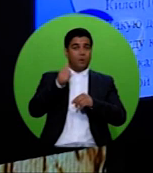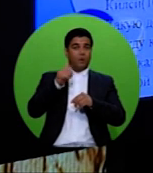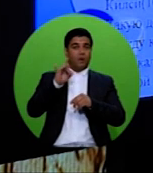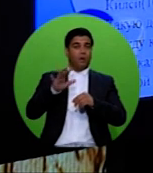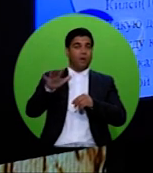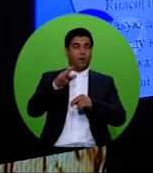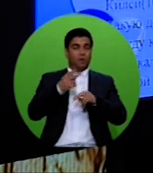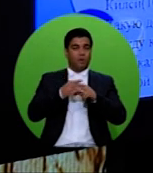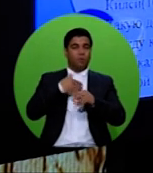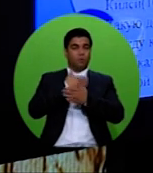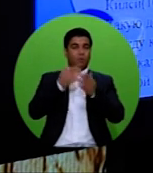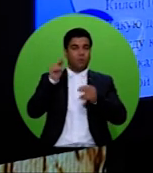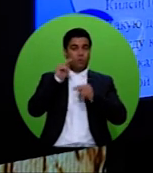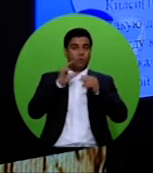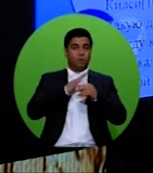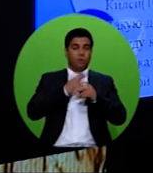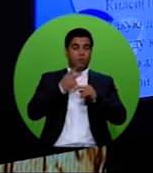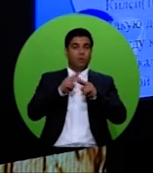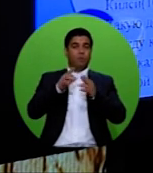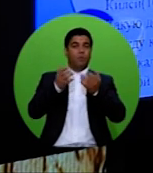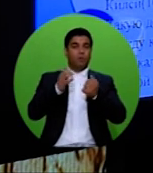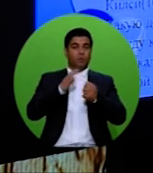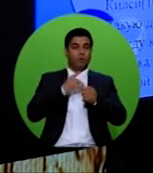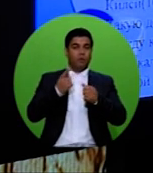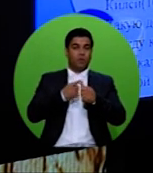который мы с вами изучали, который получил название